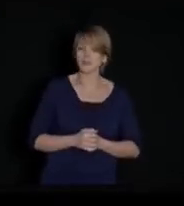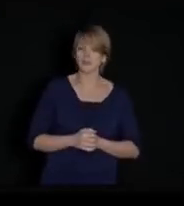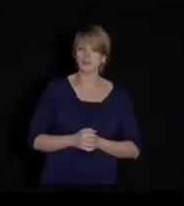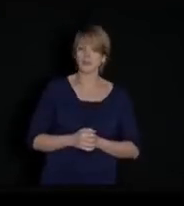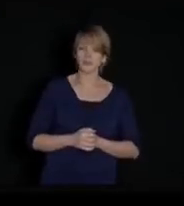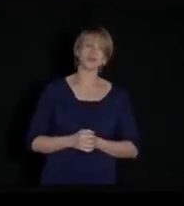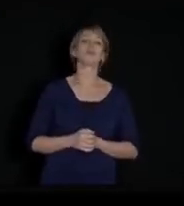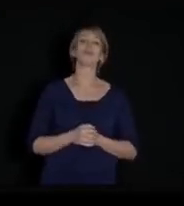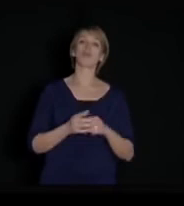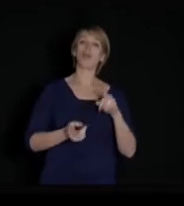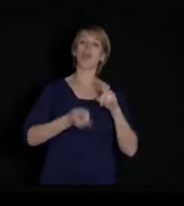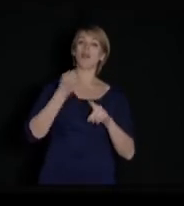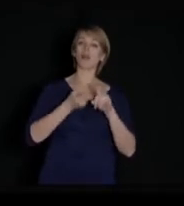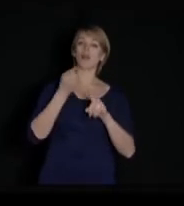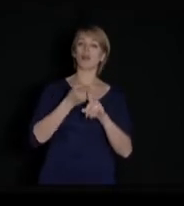moi bien sûr.